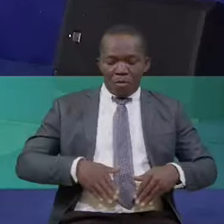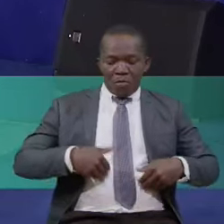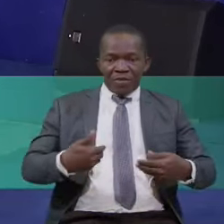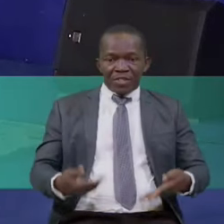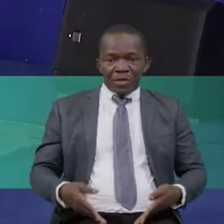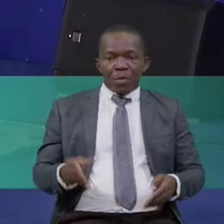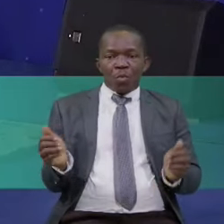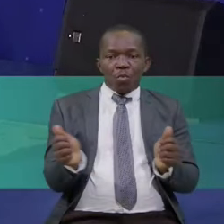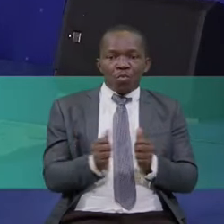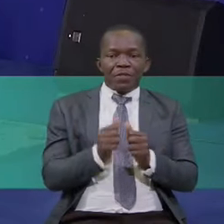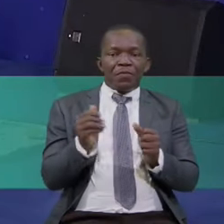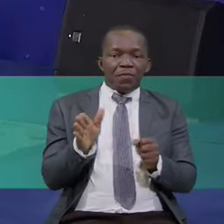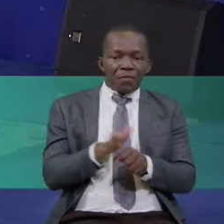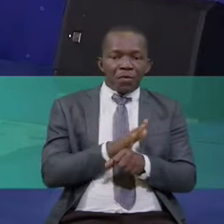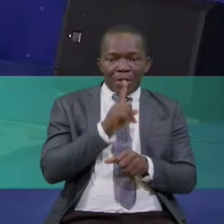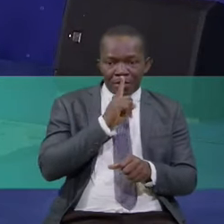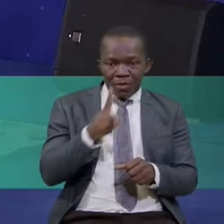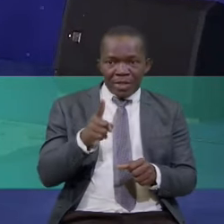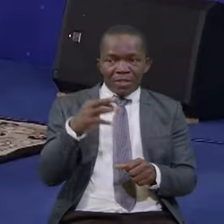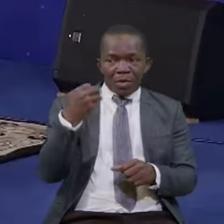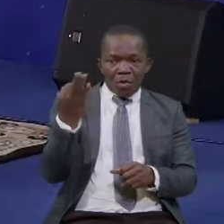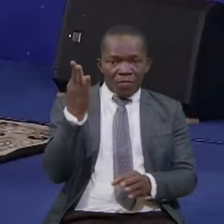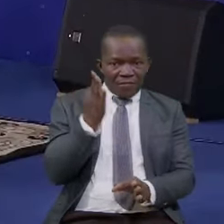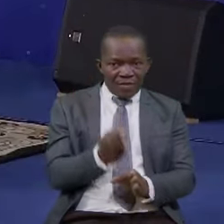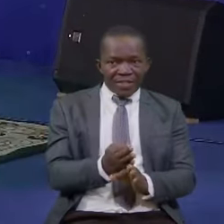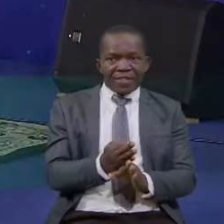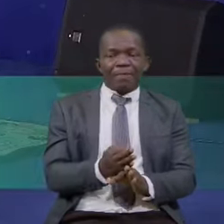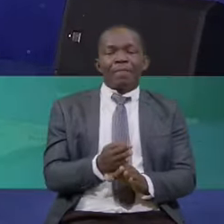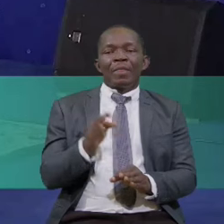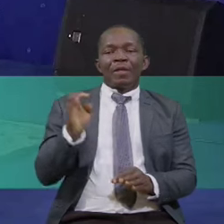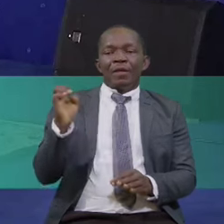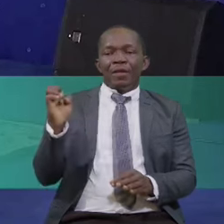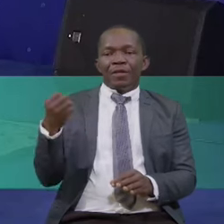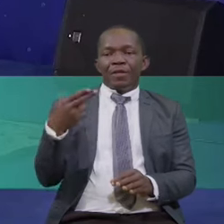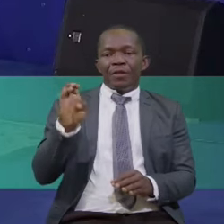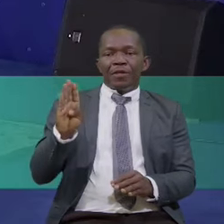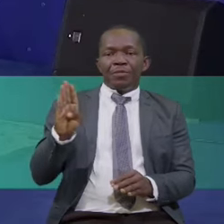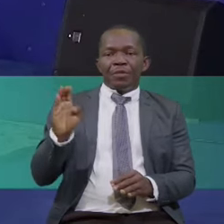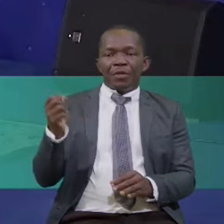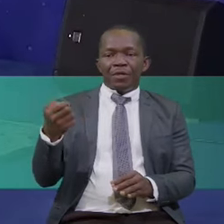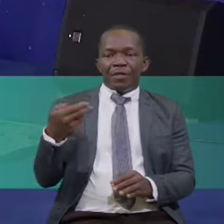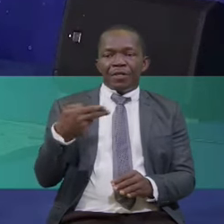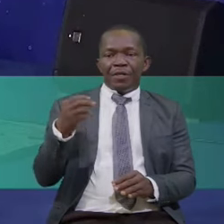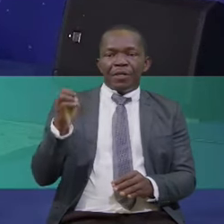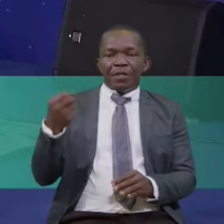pleine assurance en hébreux 10 verset